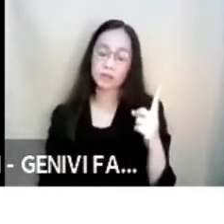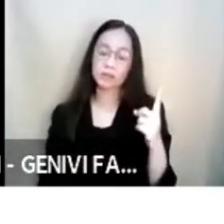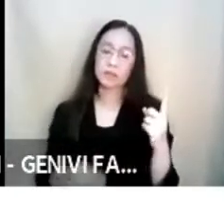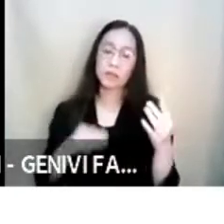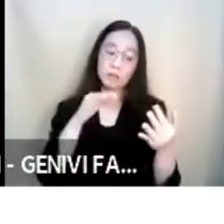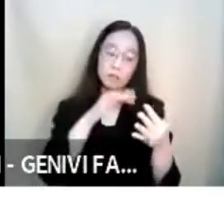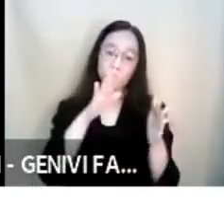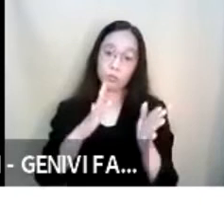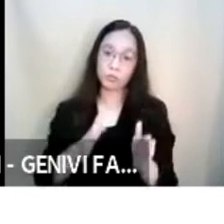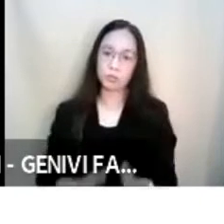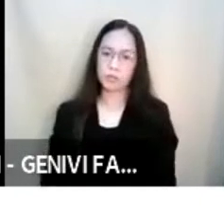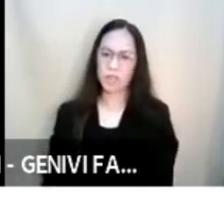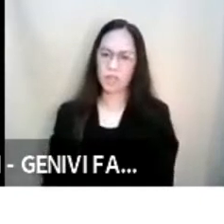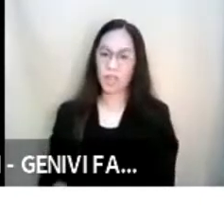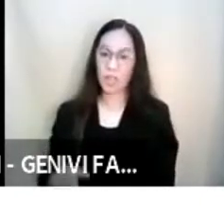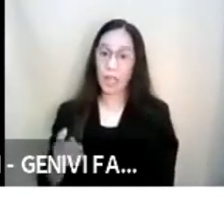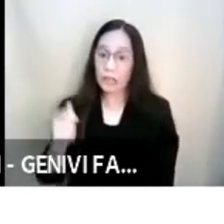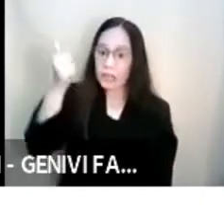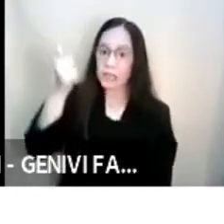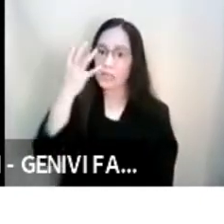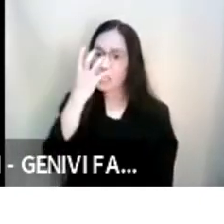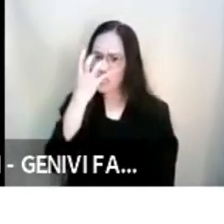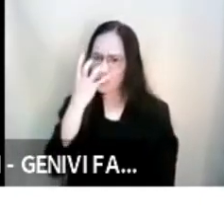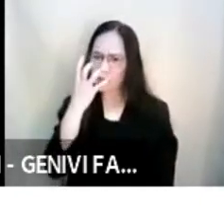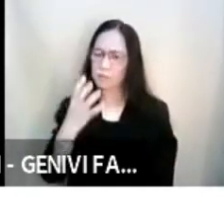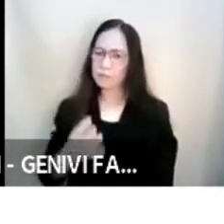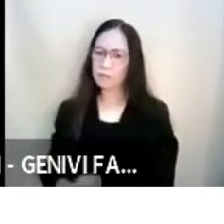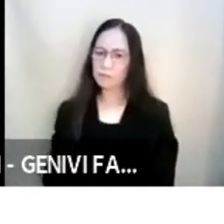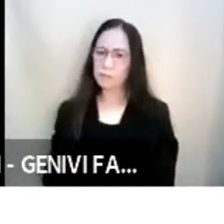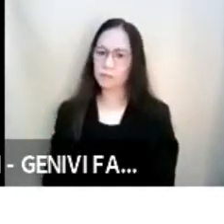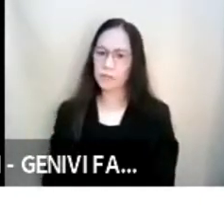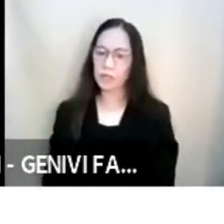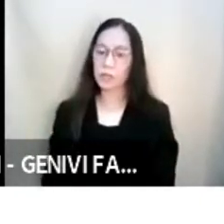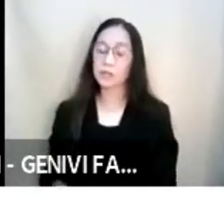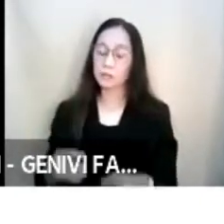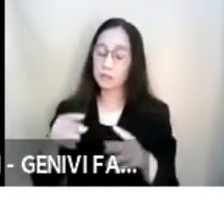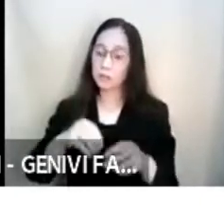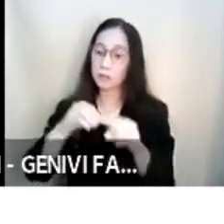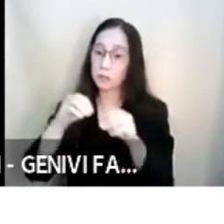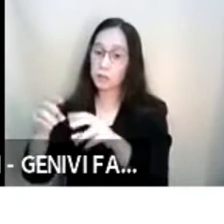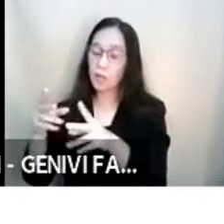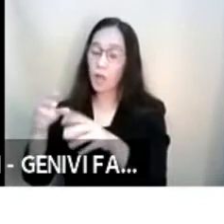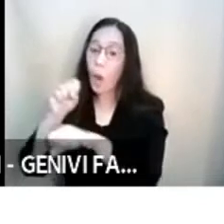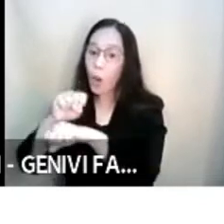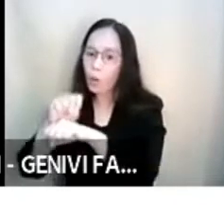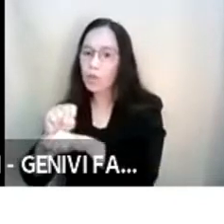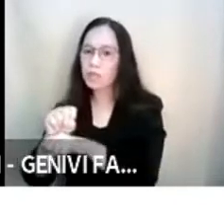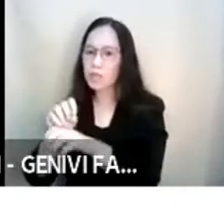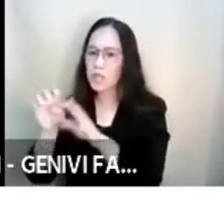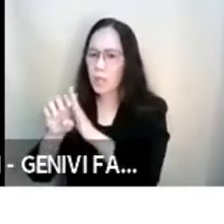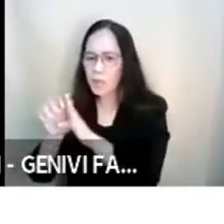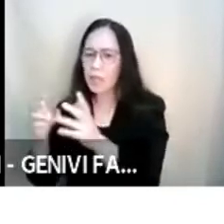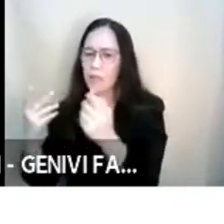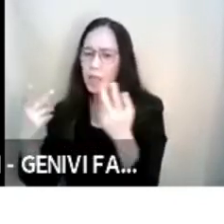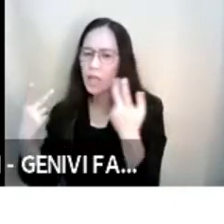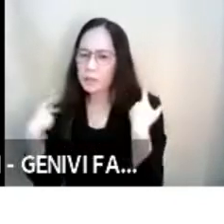student, mabilis siyang mainis or mabilis siyang magalit, and he was in this work setting na meron siyang kasama sa